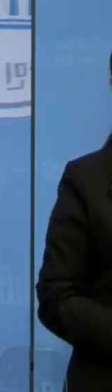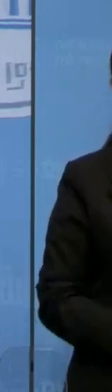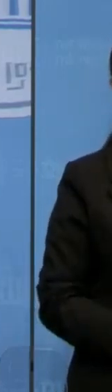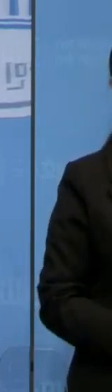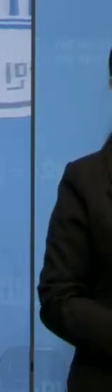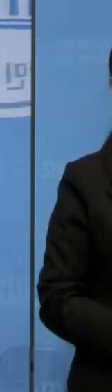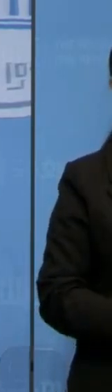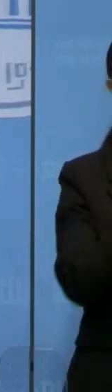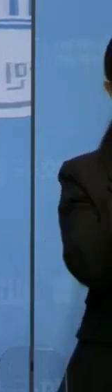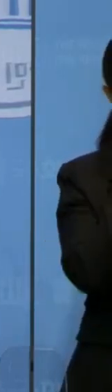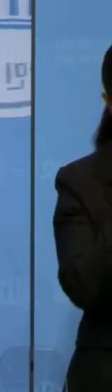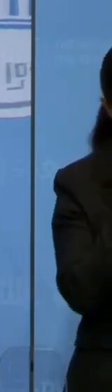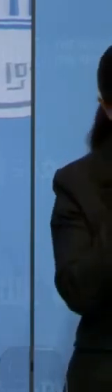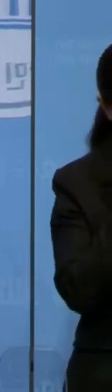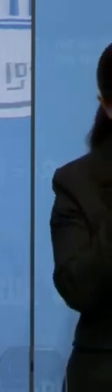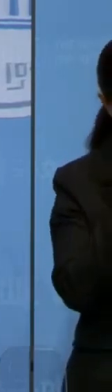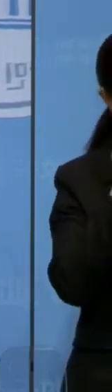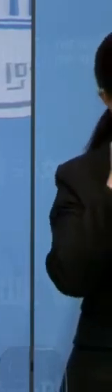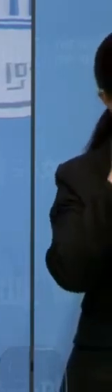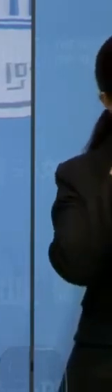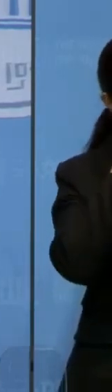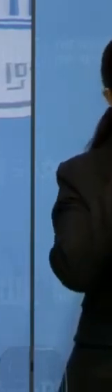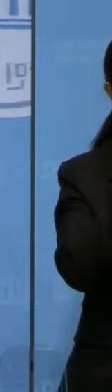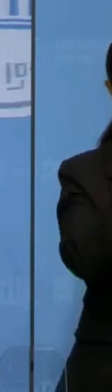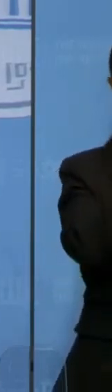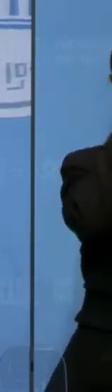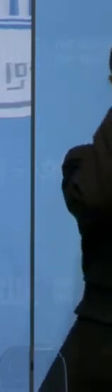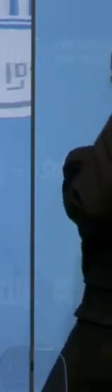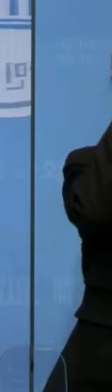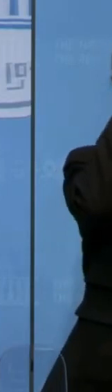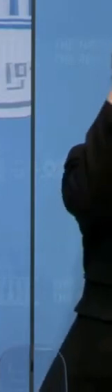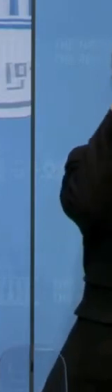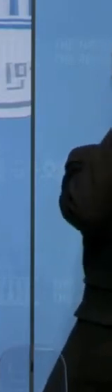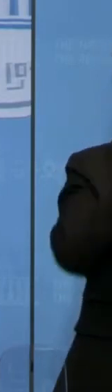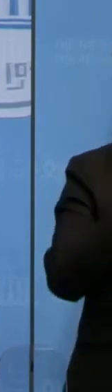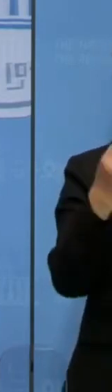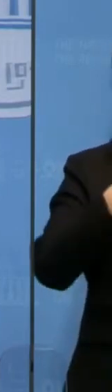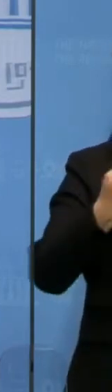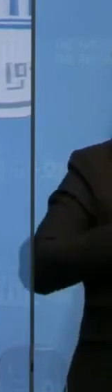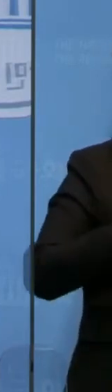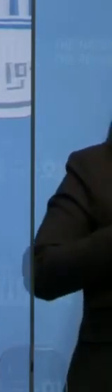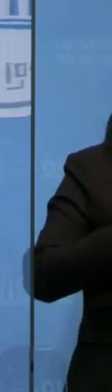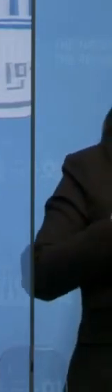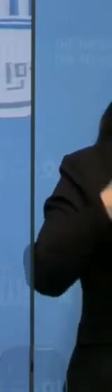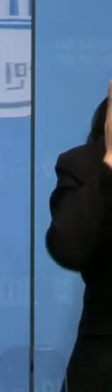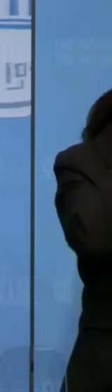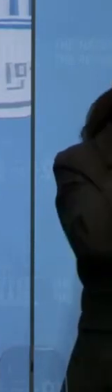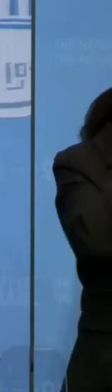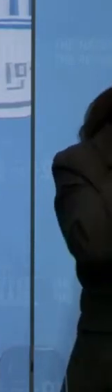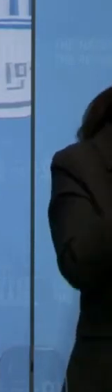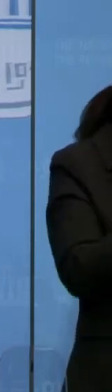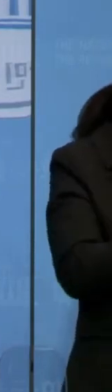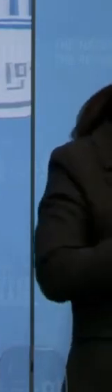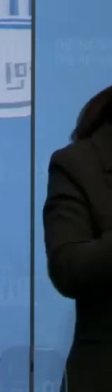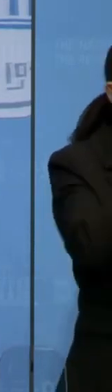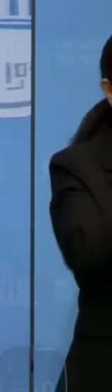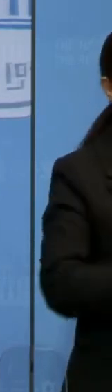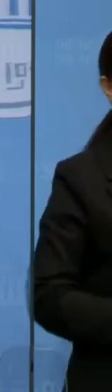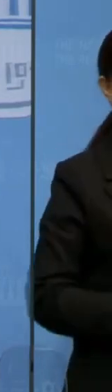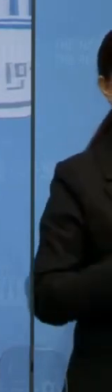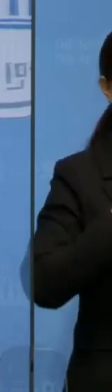평소 하지 못했습니다 비판에는 뒤를 따랐습니다 우리 안에 잘못과